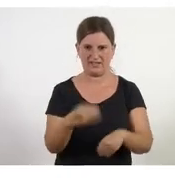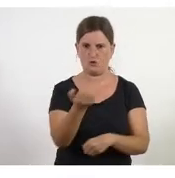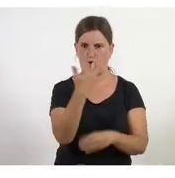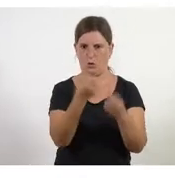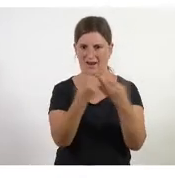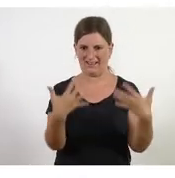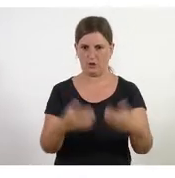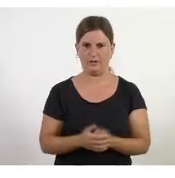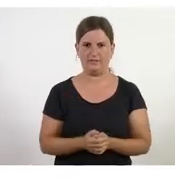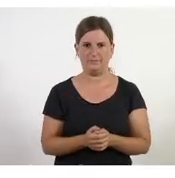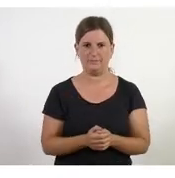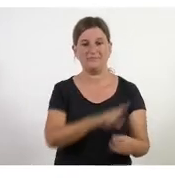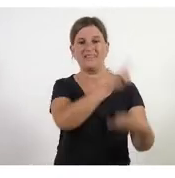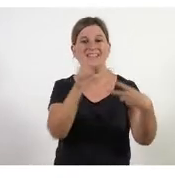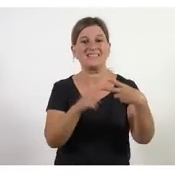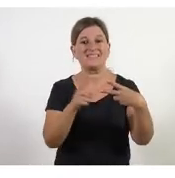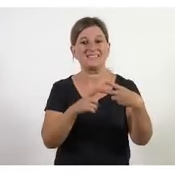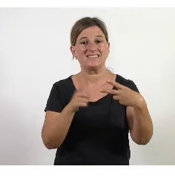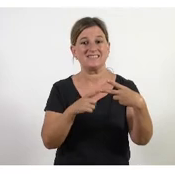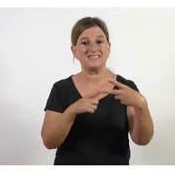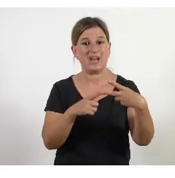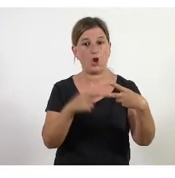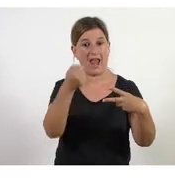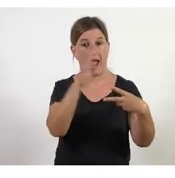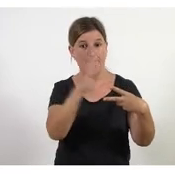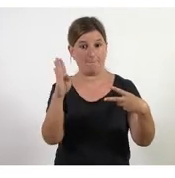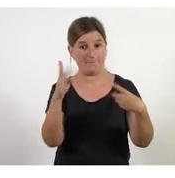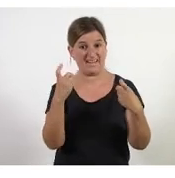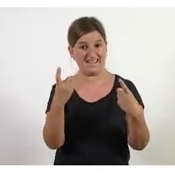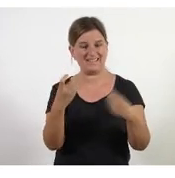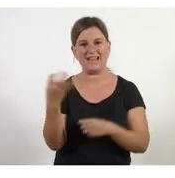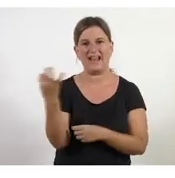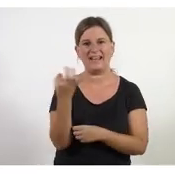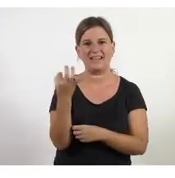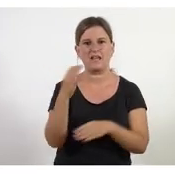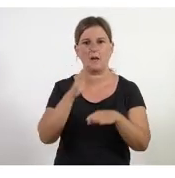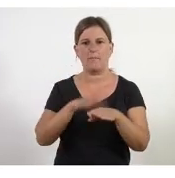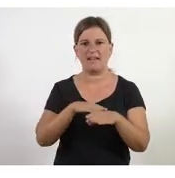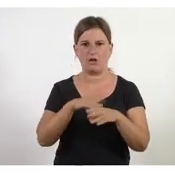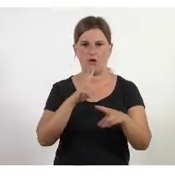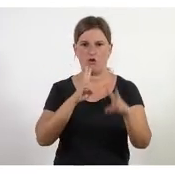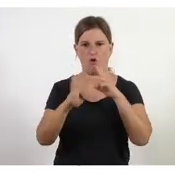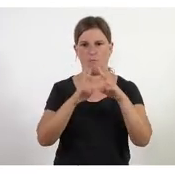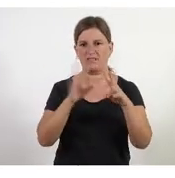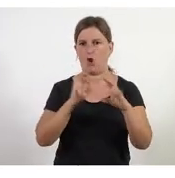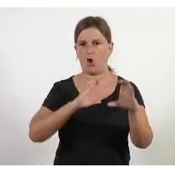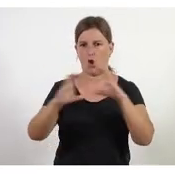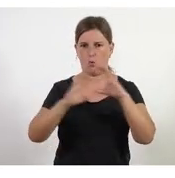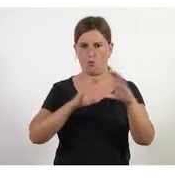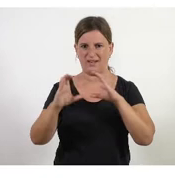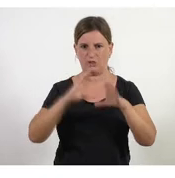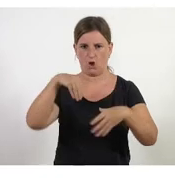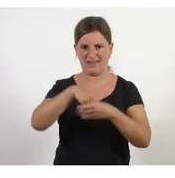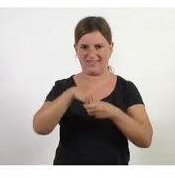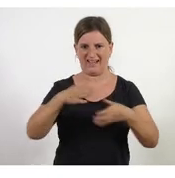segon tipus d'aplicació que hem de decidir-nos és una aplicació per converses amb l'equip, comunicació